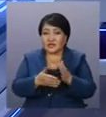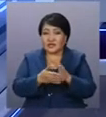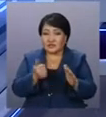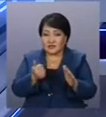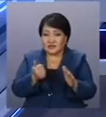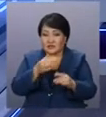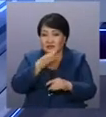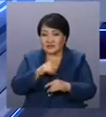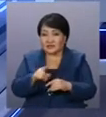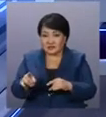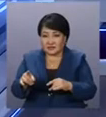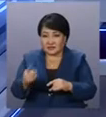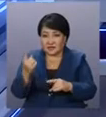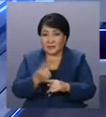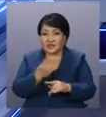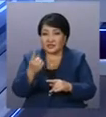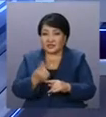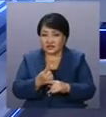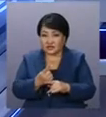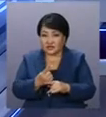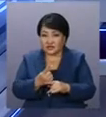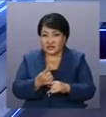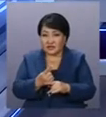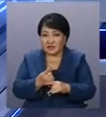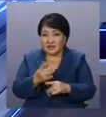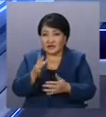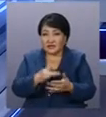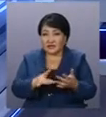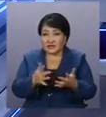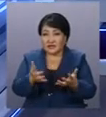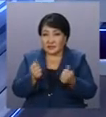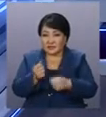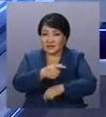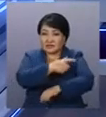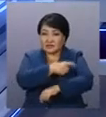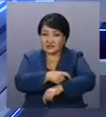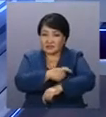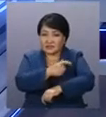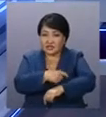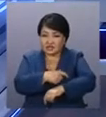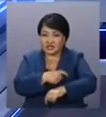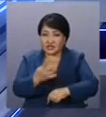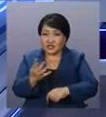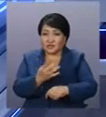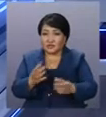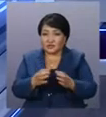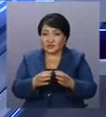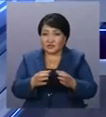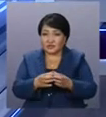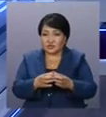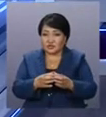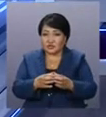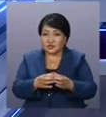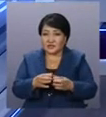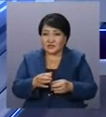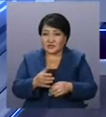шақыртқан кезде бірінші жаңағы қабылдаған адам диспетчер, оны төртінші санатқа қойса, ол қайталанып звондалса, диспетчер жаңағы